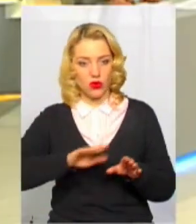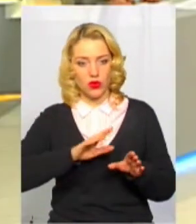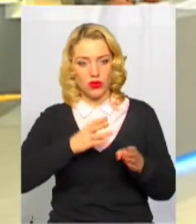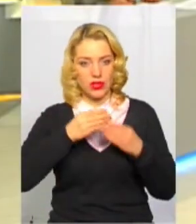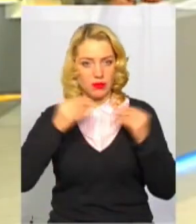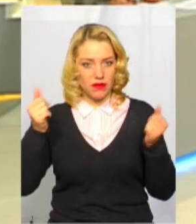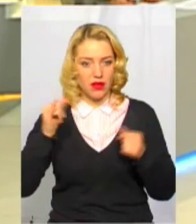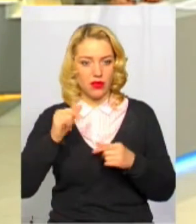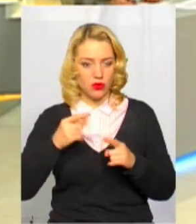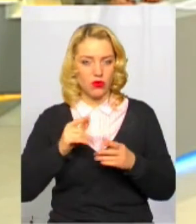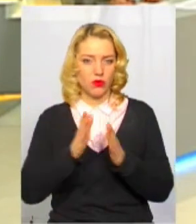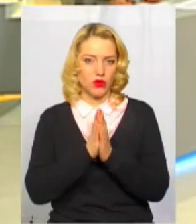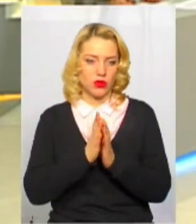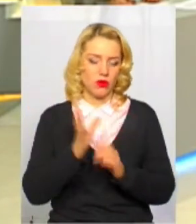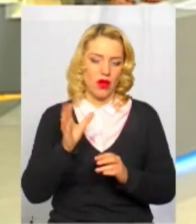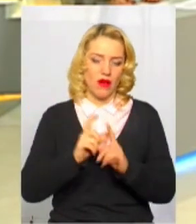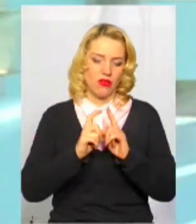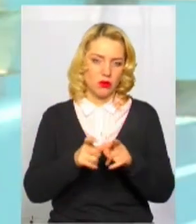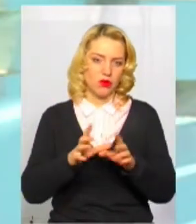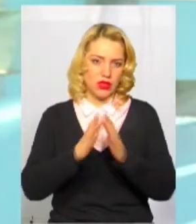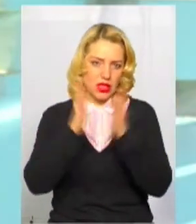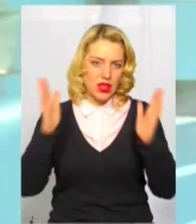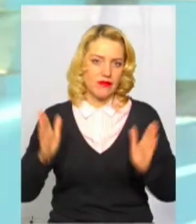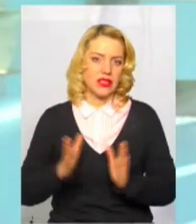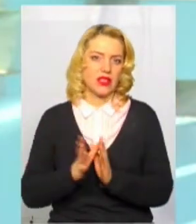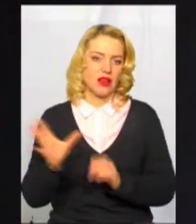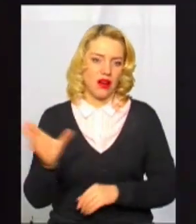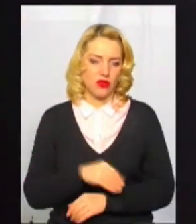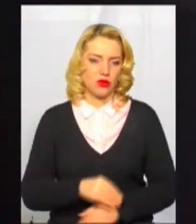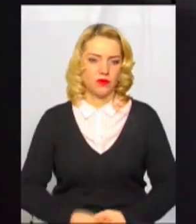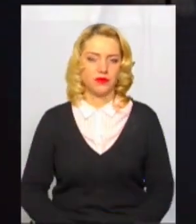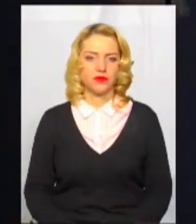тому попрошу відповісти на всі разом, тому що стосується однієї теми. Прошу.